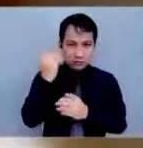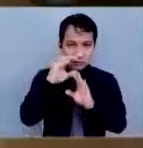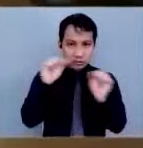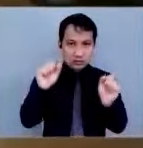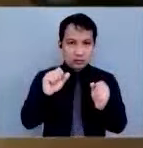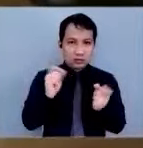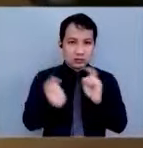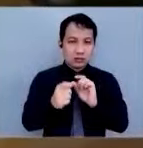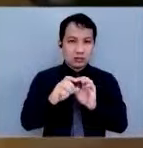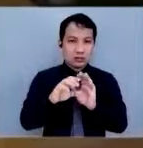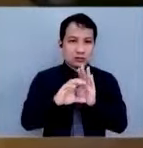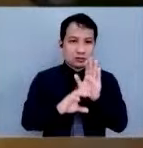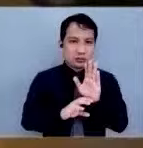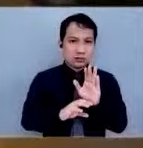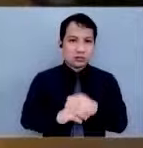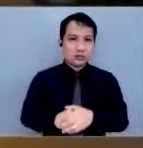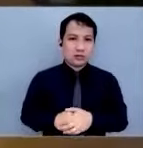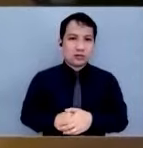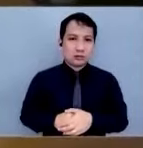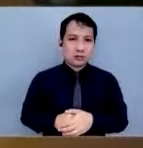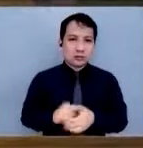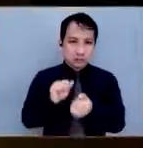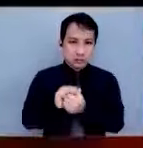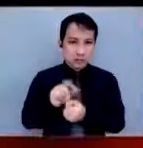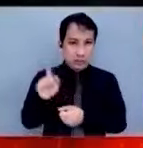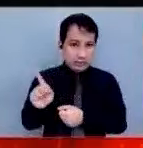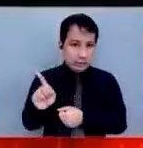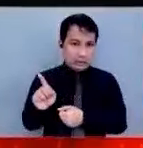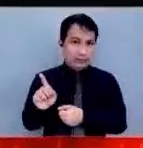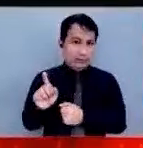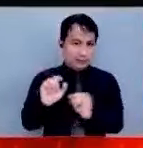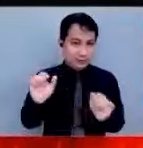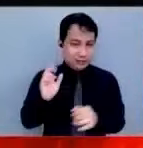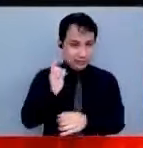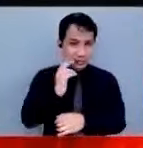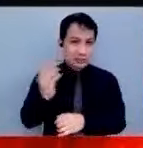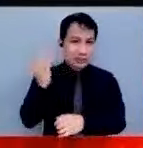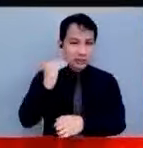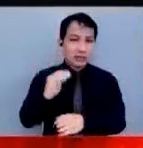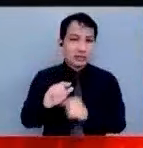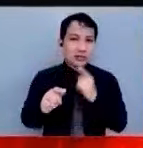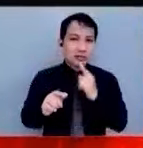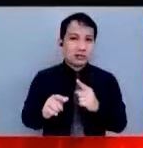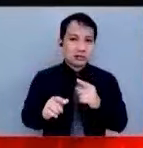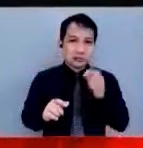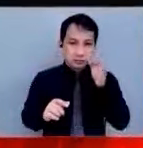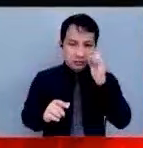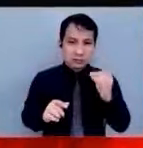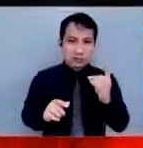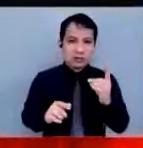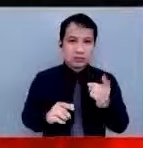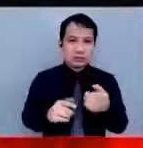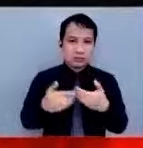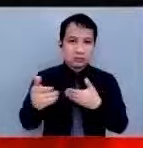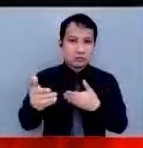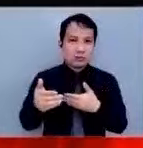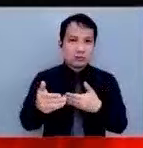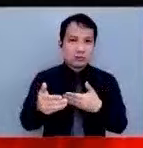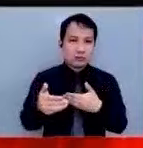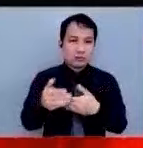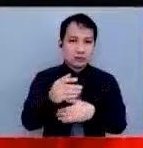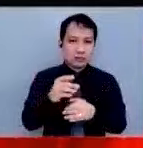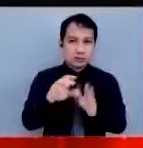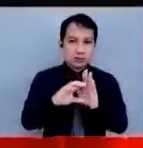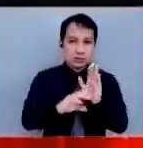ang konstitusyon. Kasama na rin siya. Noon palang panahon ni dating Pangulong Fidel Ramos, maugong na ang tulak para amyenda ng konstitusyon